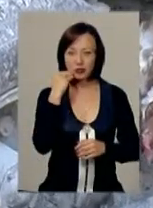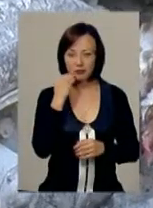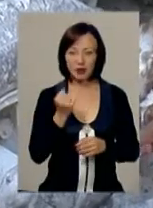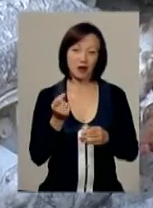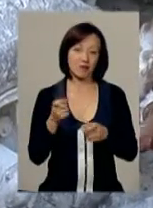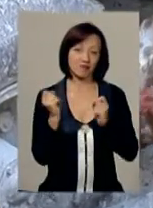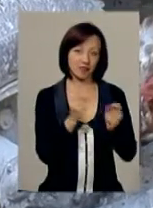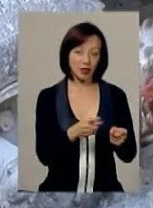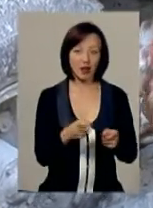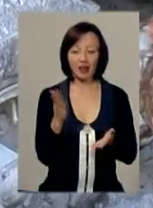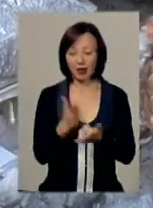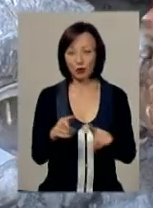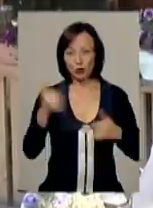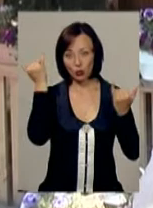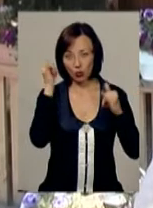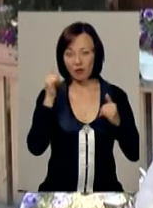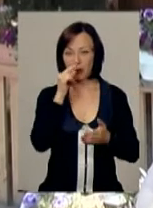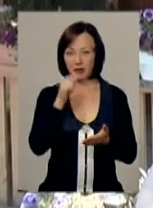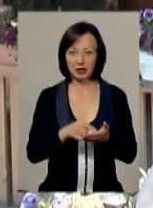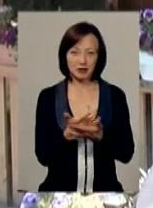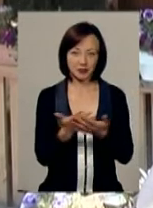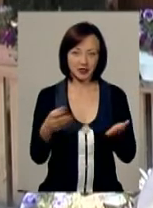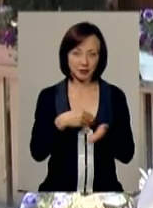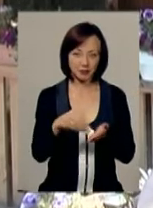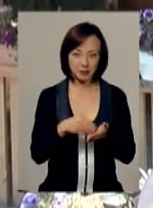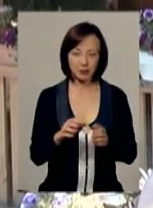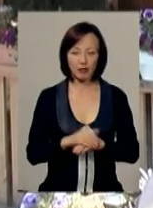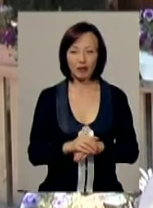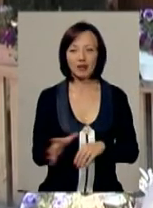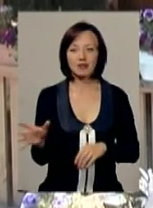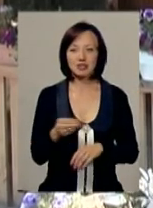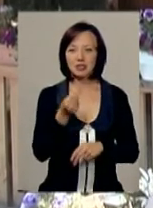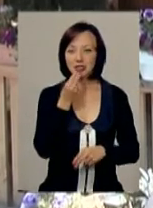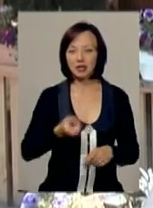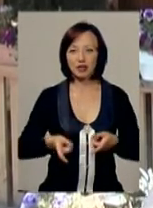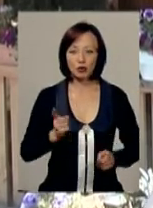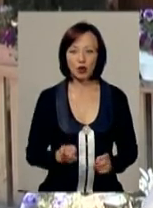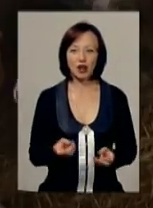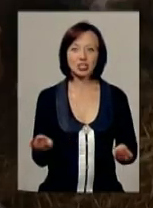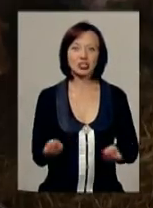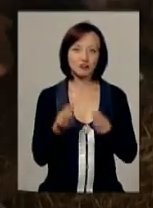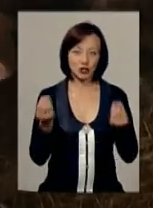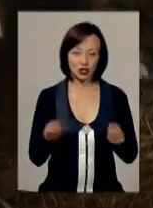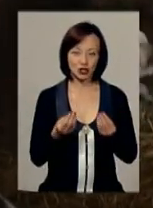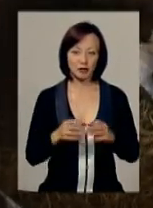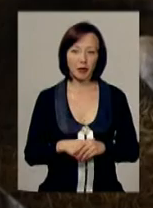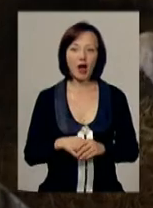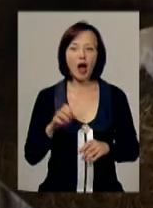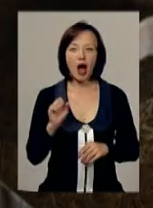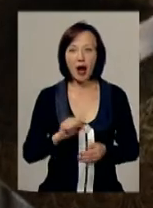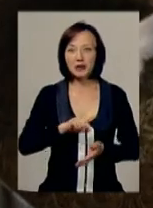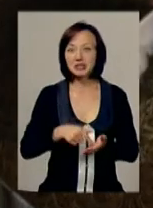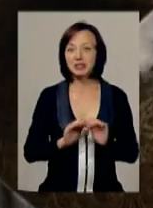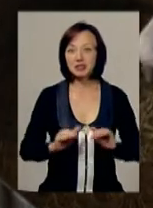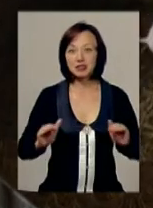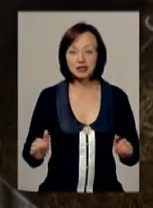з десяток свиней і різноманітна птиця. Проживають в селі, щоб їсти все натуральне, все свіже. А міські діти в захваті